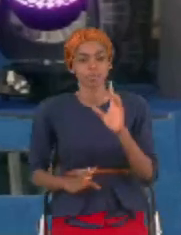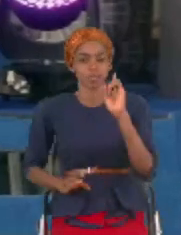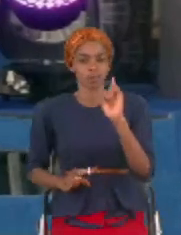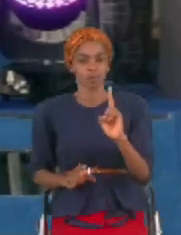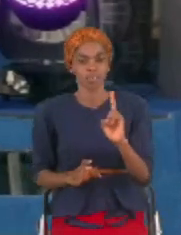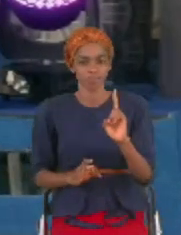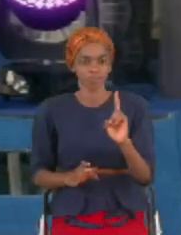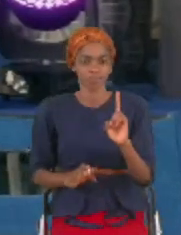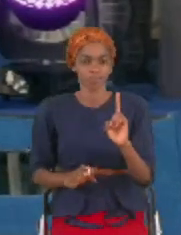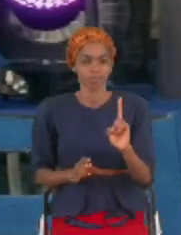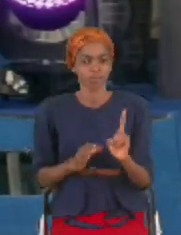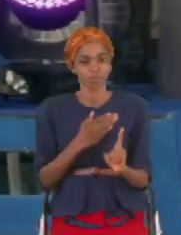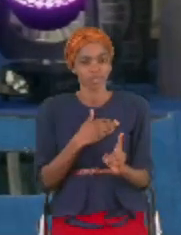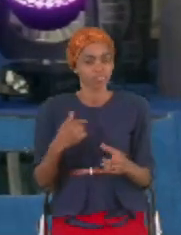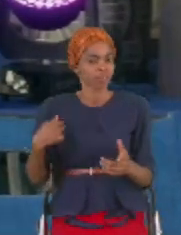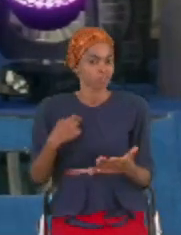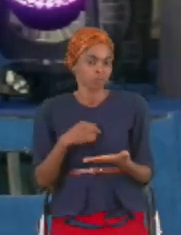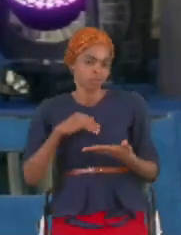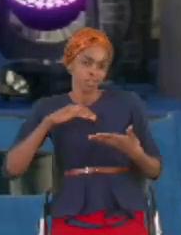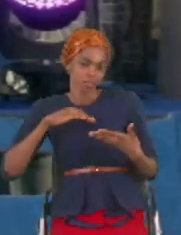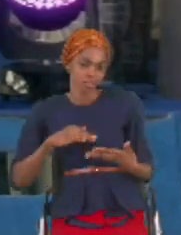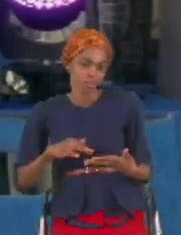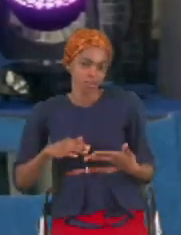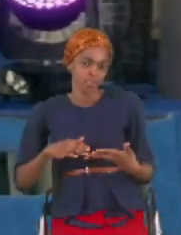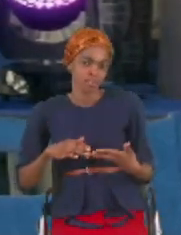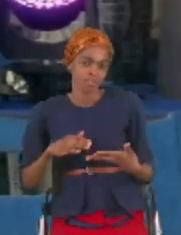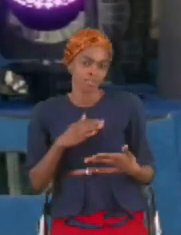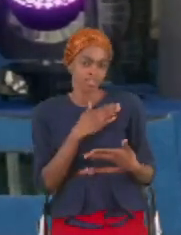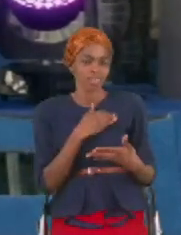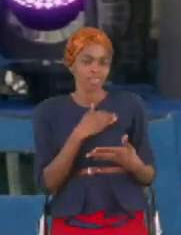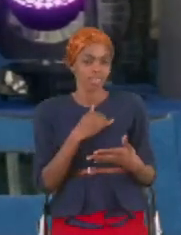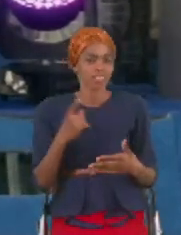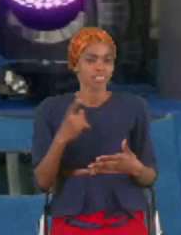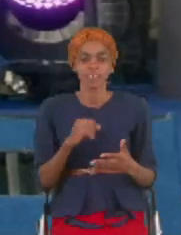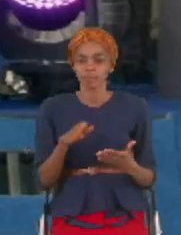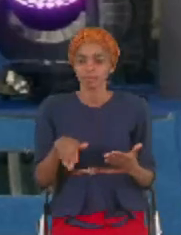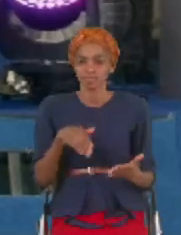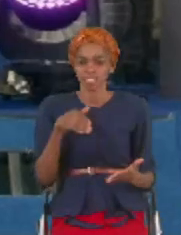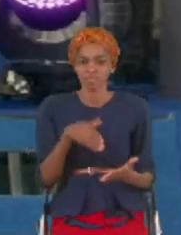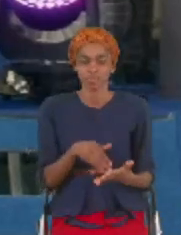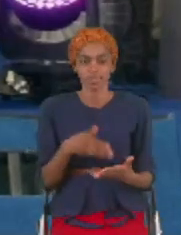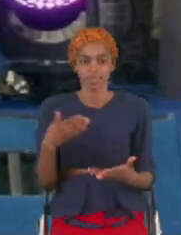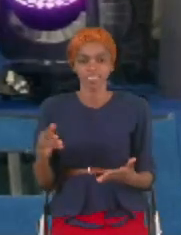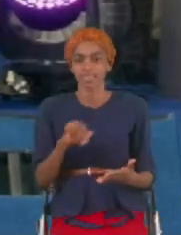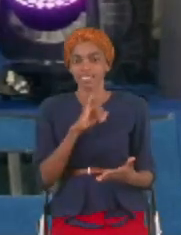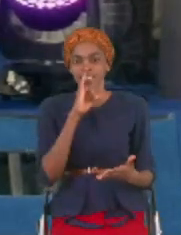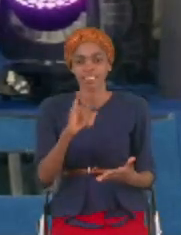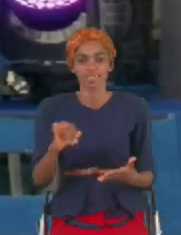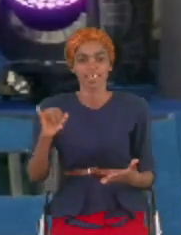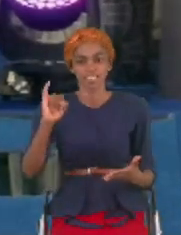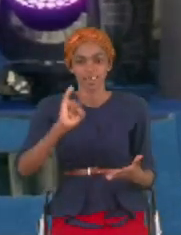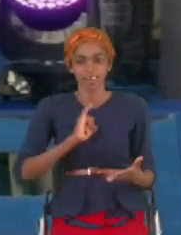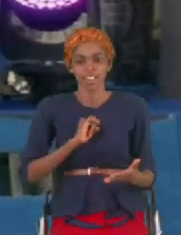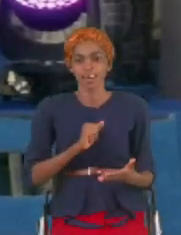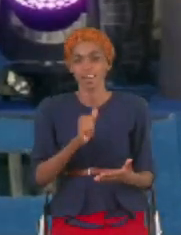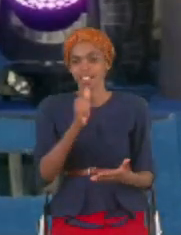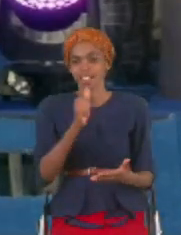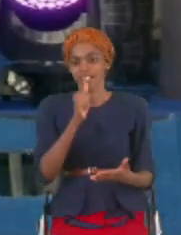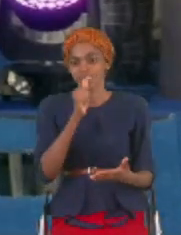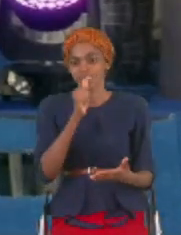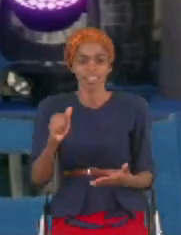1 il nous l'avons étudié et la chose majeur était j'ai été